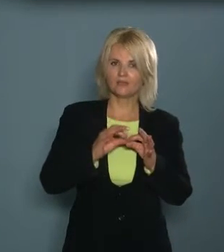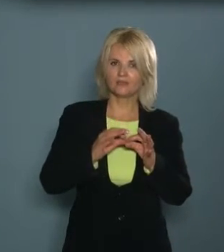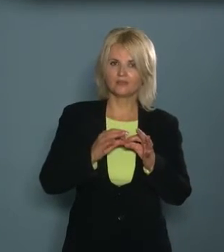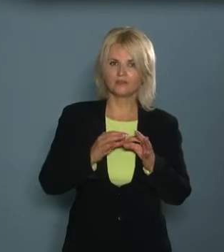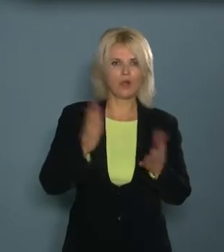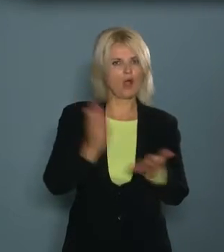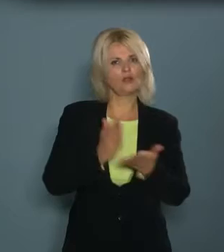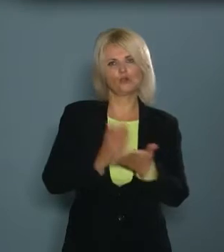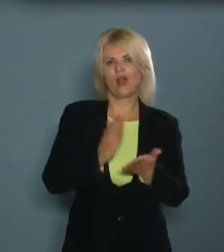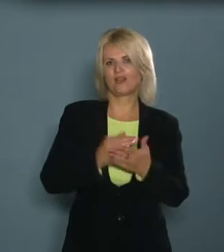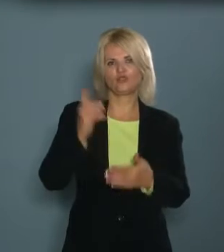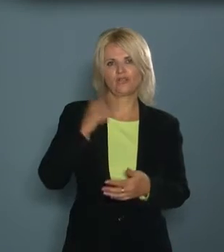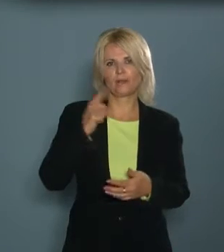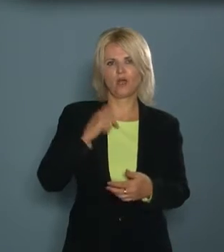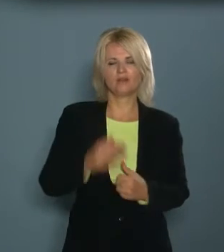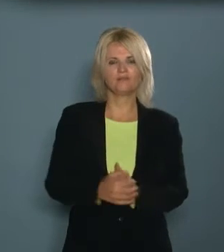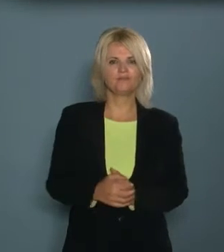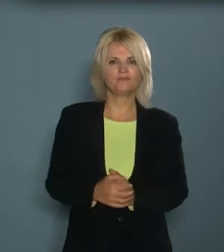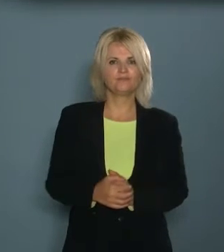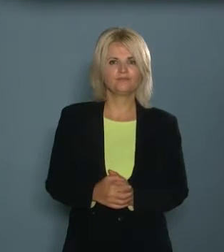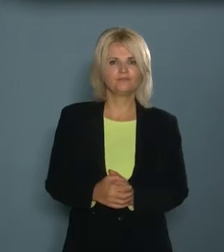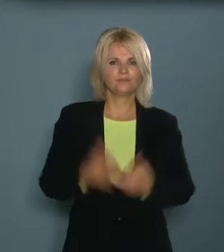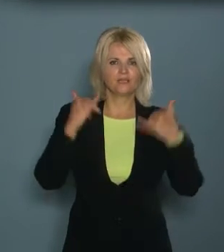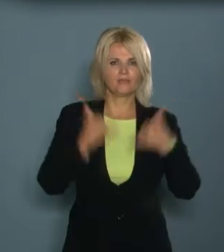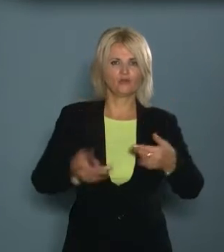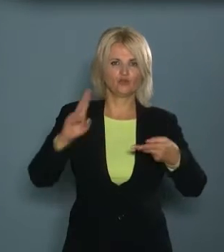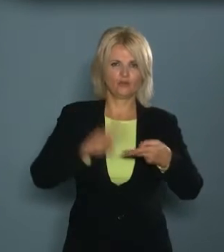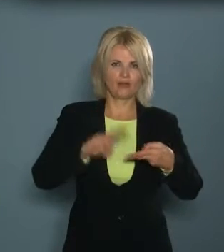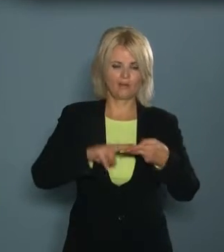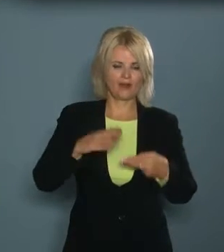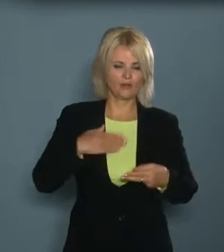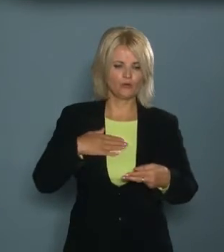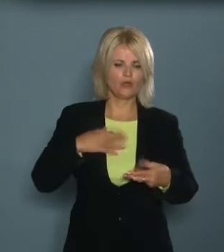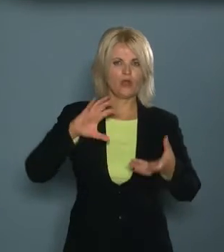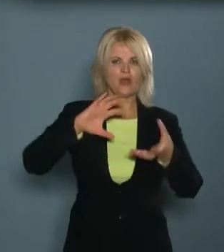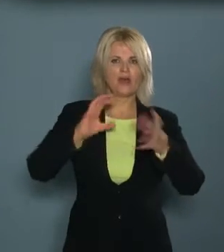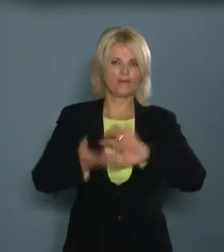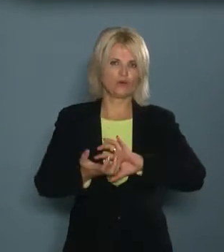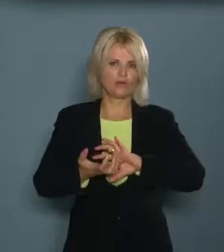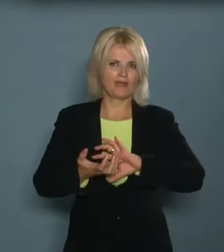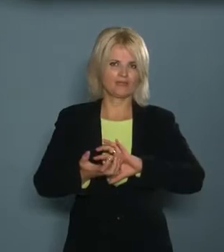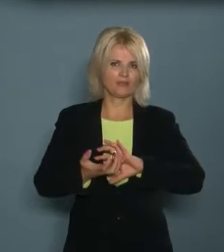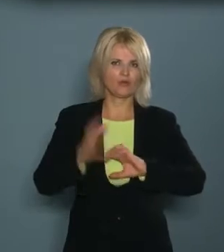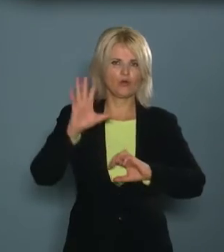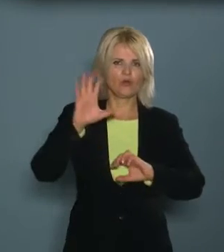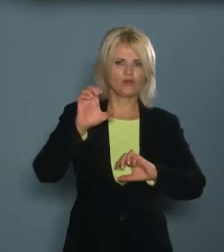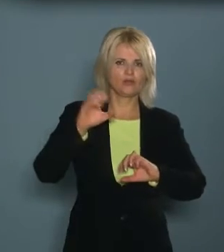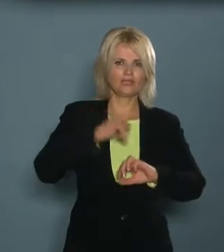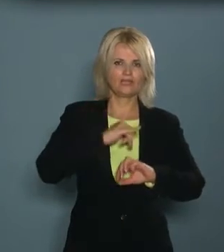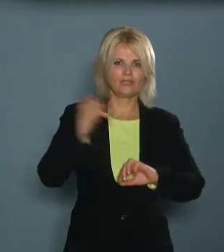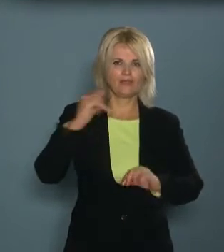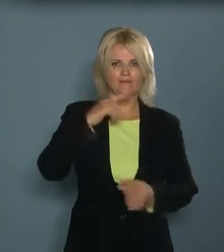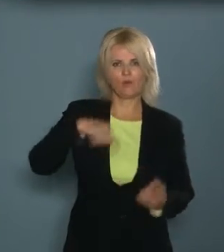roppant aktuális, hiszen most ünnepeljük ugyebár a reformáció